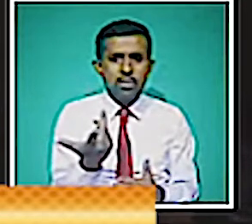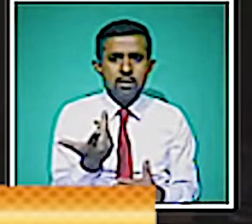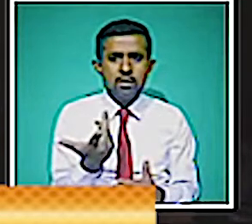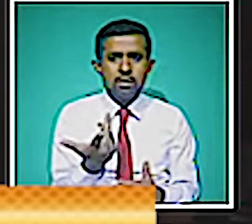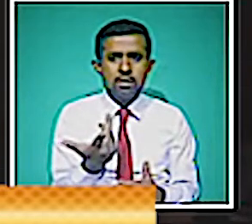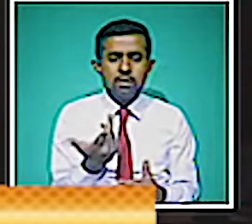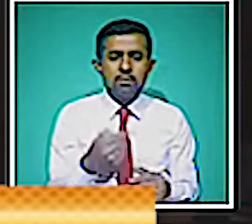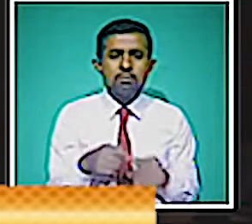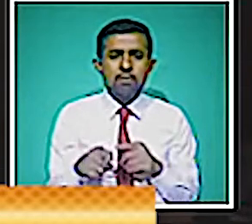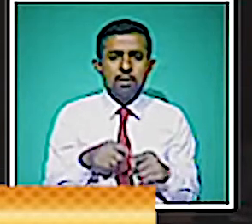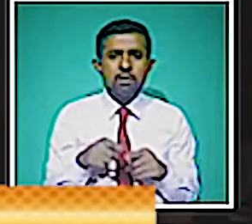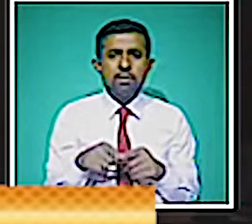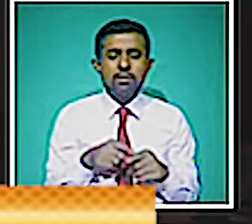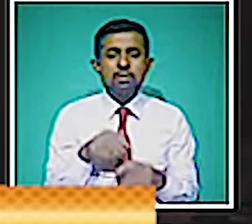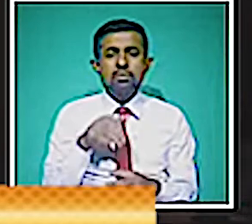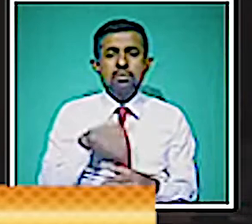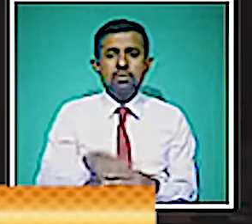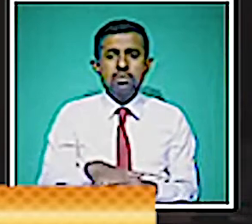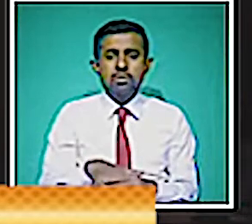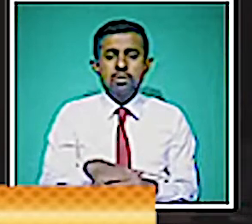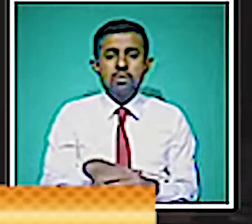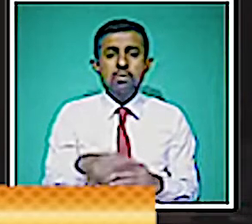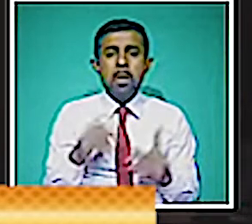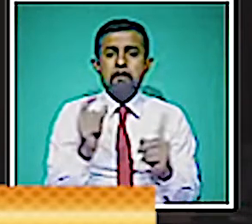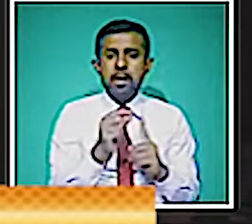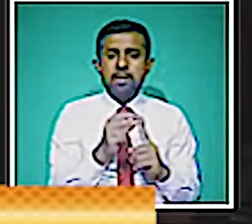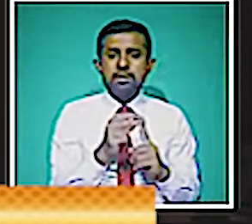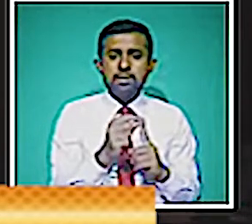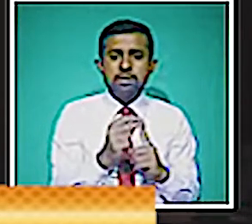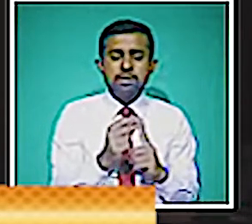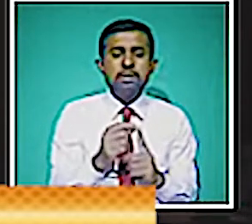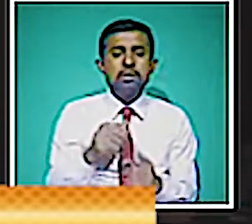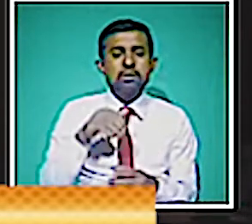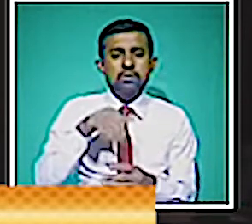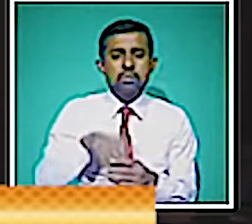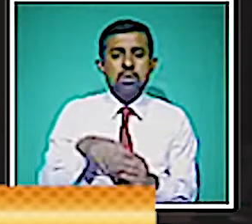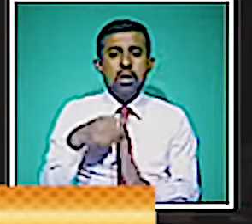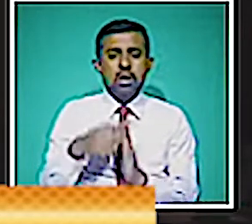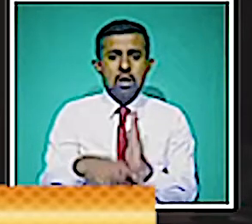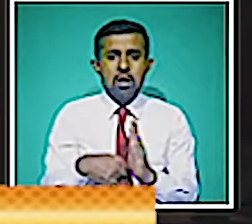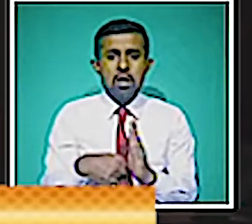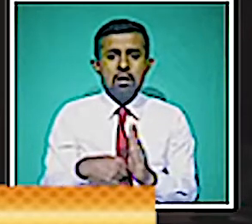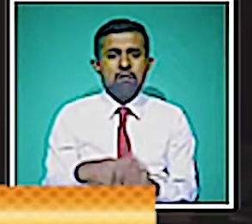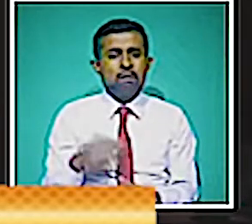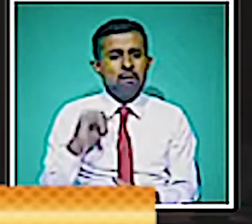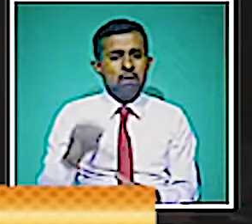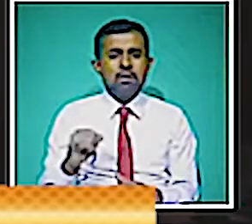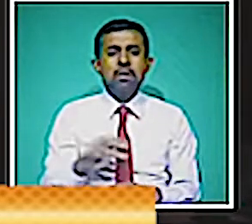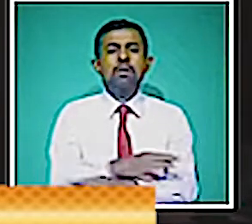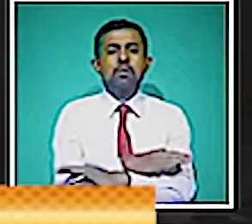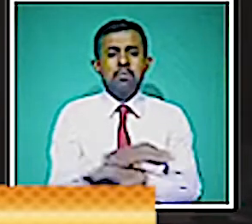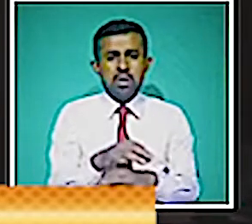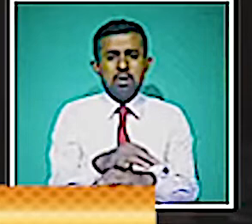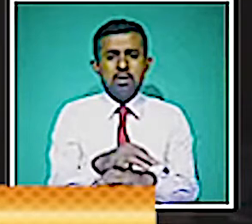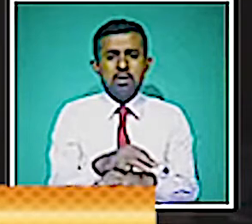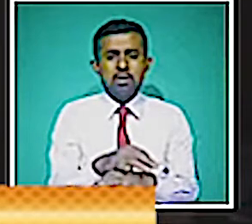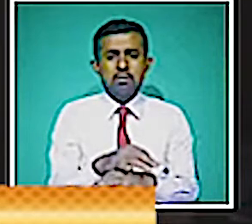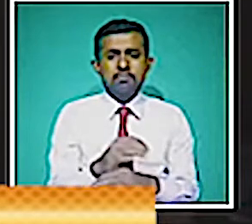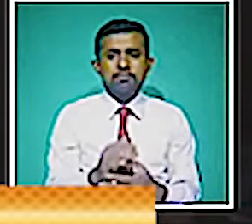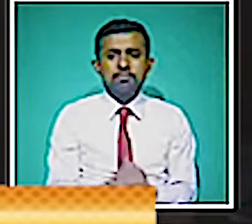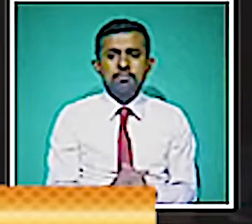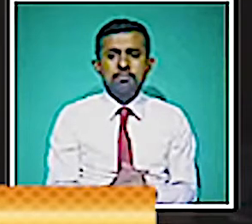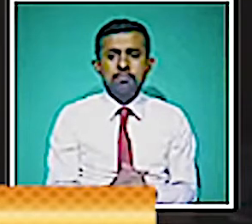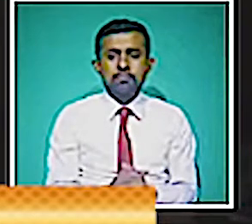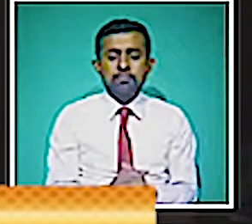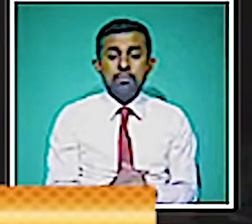அதிகரிக்கும். ஆகவே இந்த கொத்தணி திட்டம் என்பது ஏற்கனவே இந்த நாட்டிலே தோல்வி கண்ட ஒரு திட்டம். திரும்பவும் நீங்கள் அறிமுகம் செய்கிறீர்கள். ஆனால்